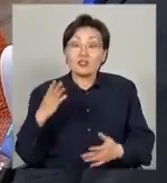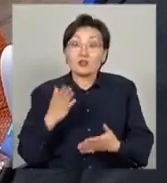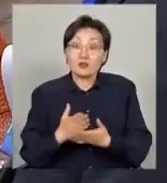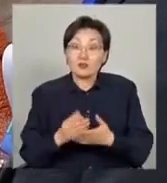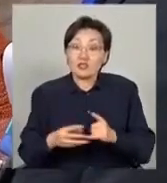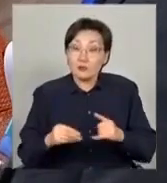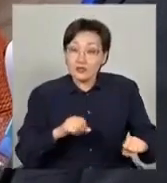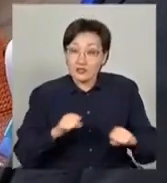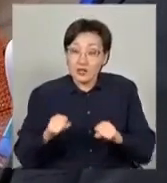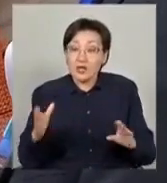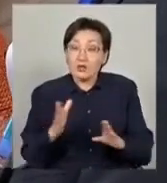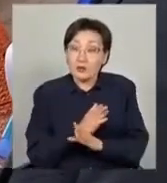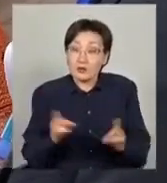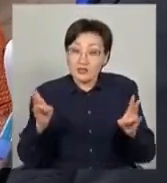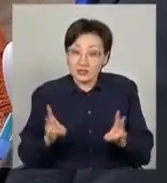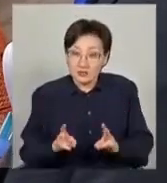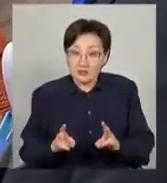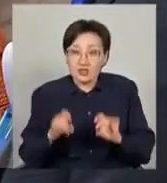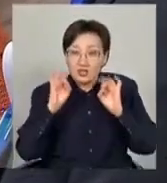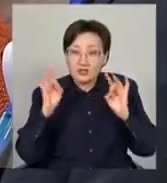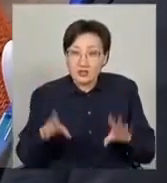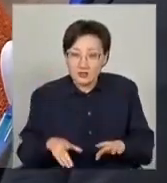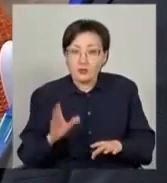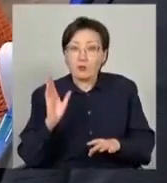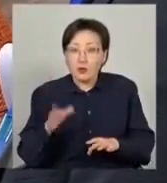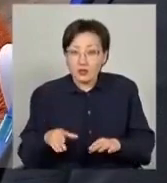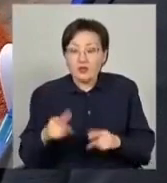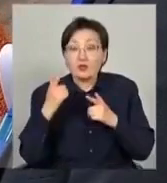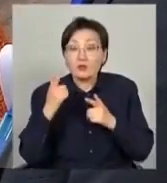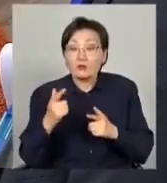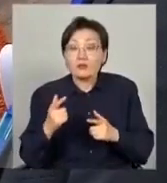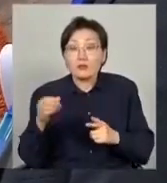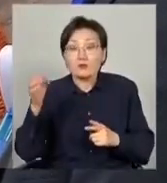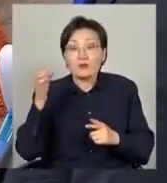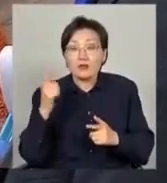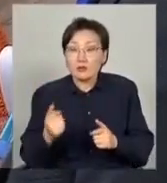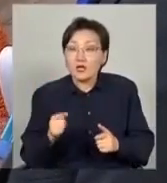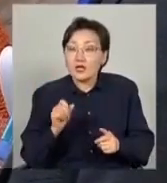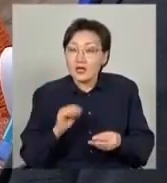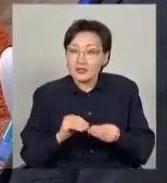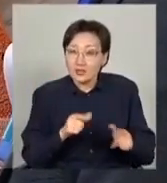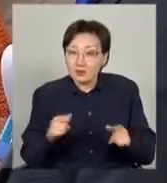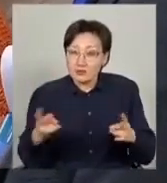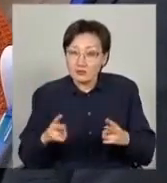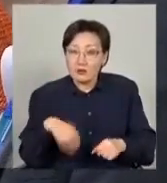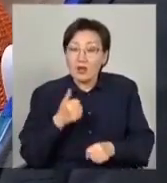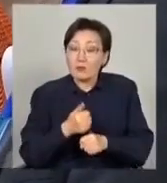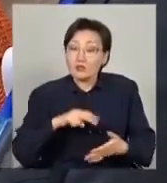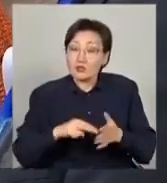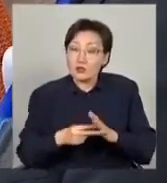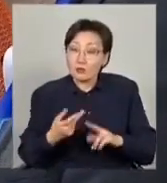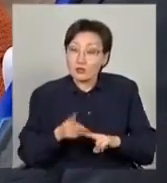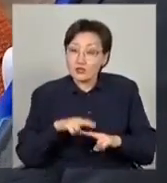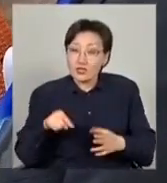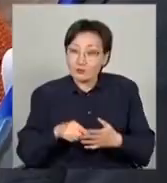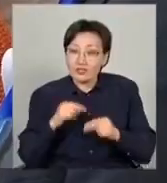жер сілкінісі табиғат апатының айтпай келетінін тағы бір еске салды. Оған әрдайым дайын болу керек. Неліктен бас жоспарда бұл